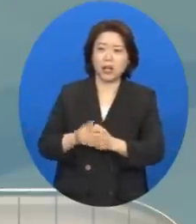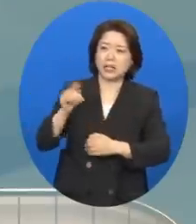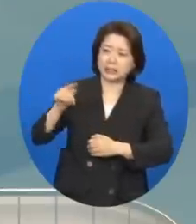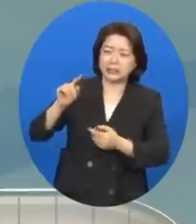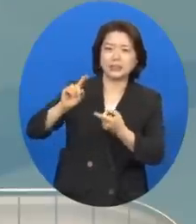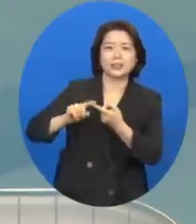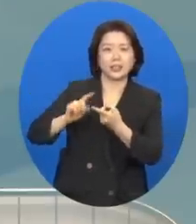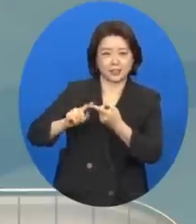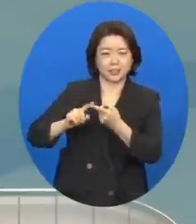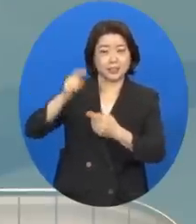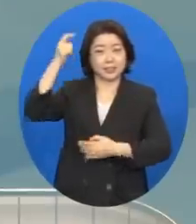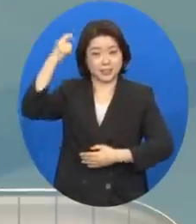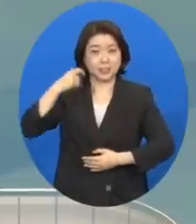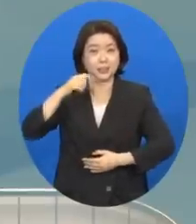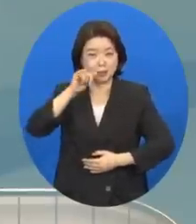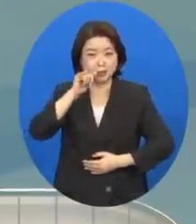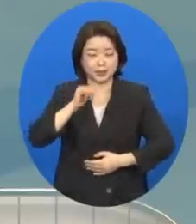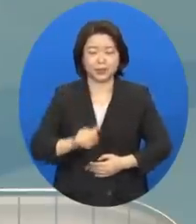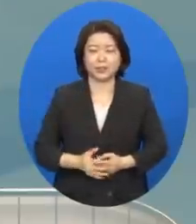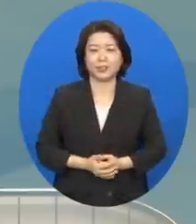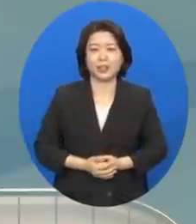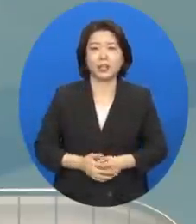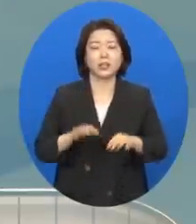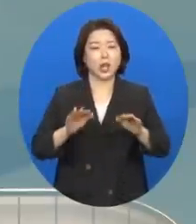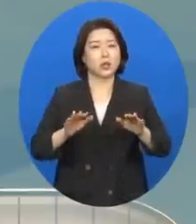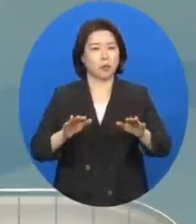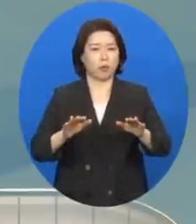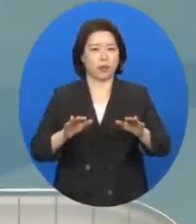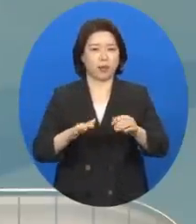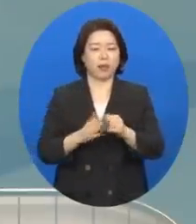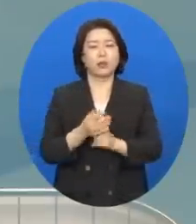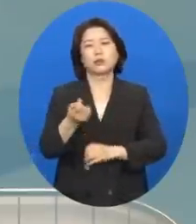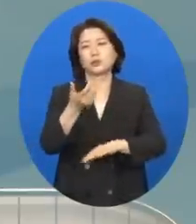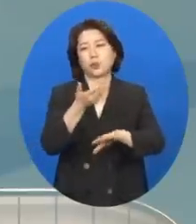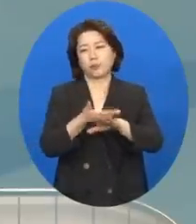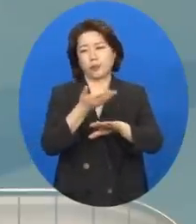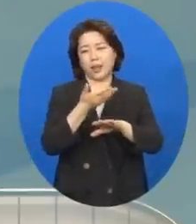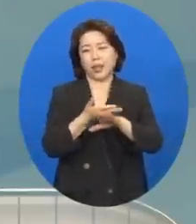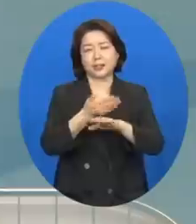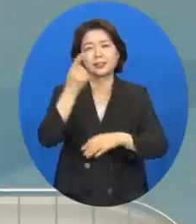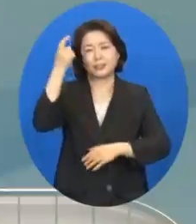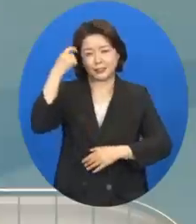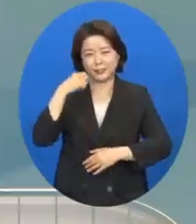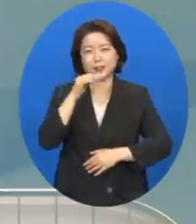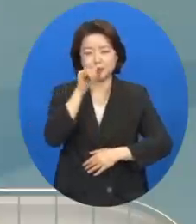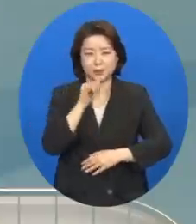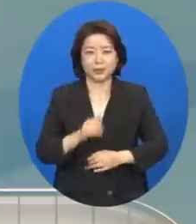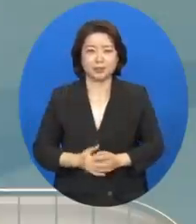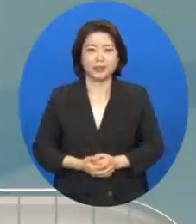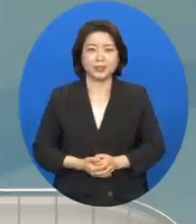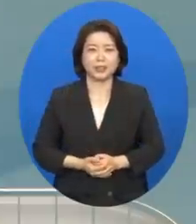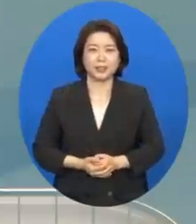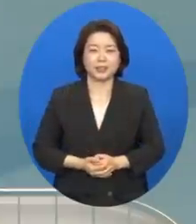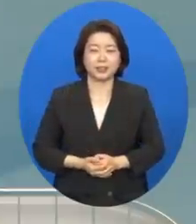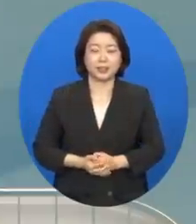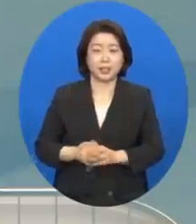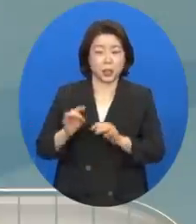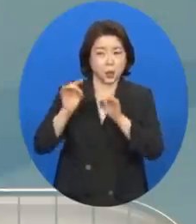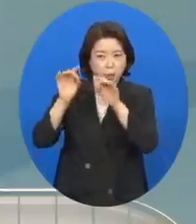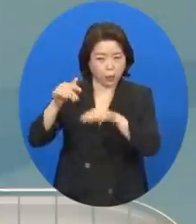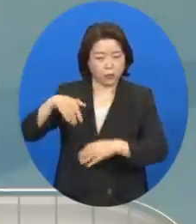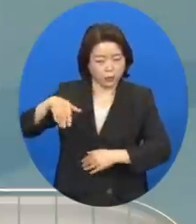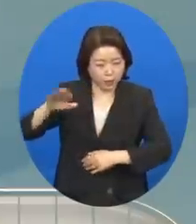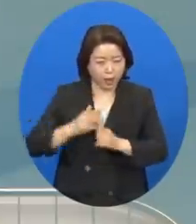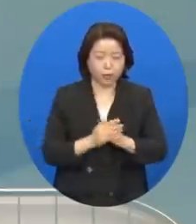나가는 느낌이 있잖아요. 근데 이번에는 좀 달라졌다 그런 생각이 들었습니다. 호주를